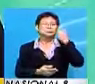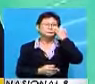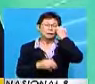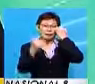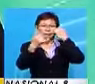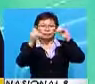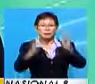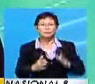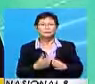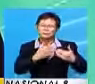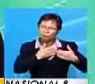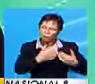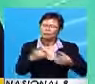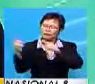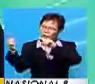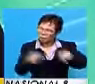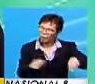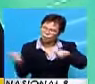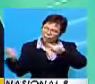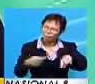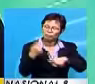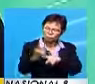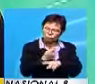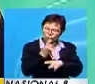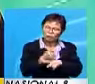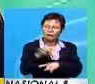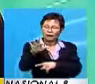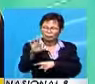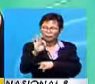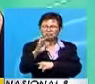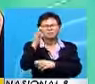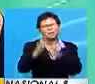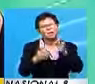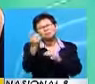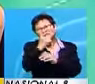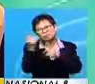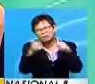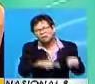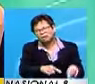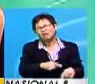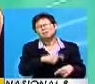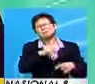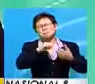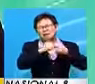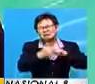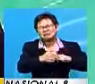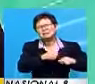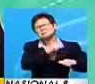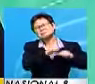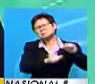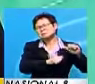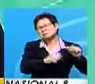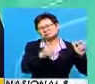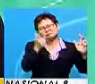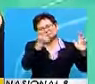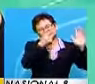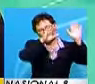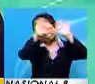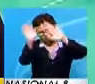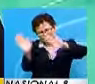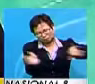the training. Then I will pick them in. If they can commit and the attitude problem, so I will